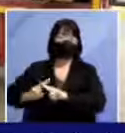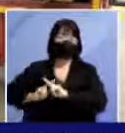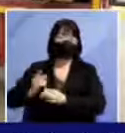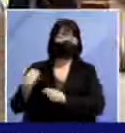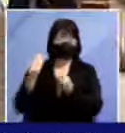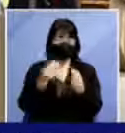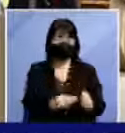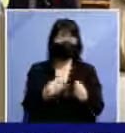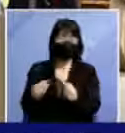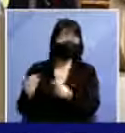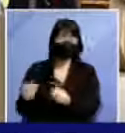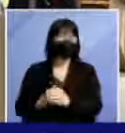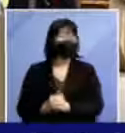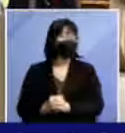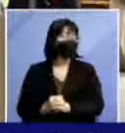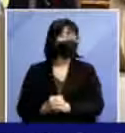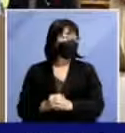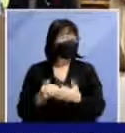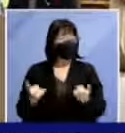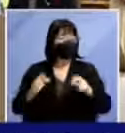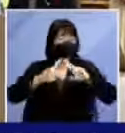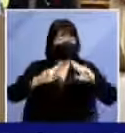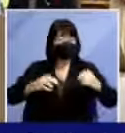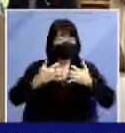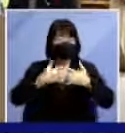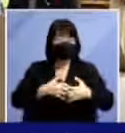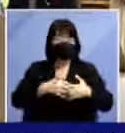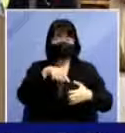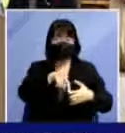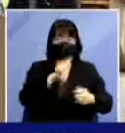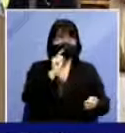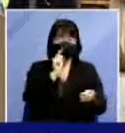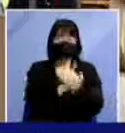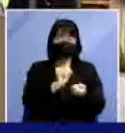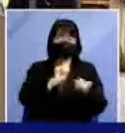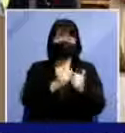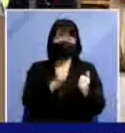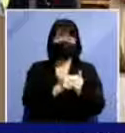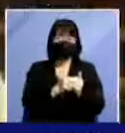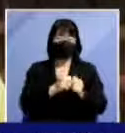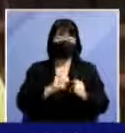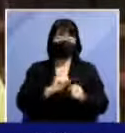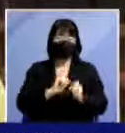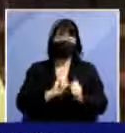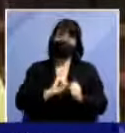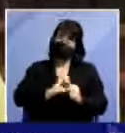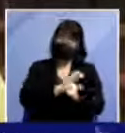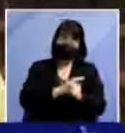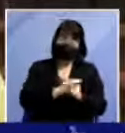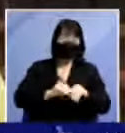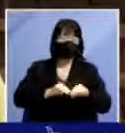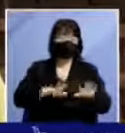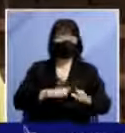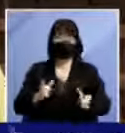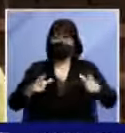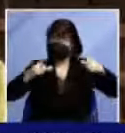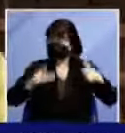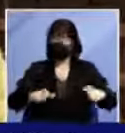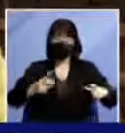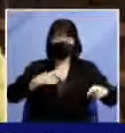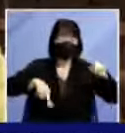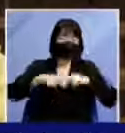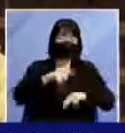งสำหรับกลุ่มคัตเตอร์ครับโรงงานแห่งหนึ่งในจังหวัดพิษณุโลกนะครับนับว่าทางจังหวัดก็มีมาตรการควบคุมได้รวดเร็วจากผู้ป่ว